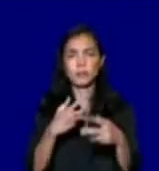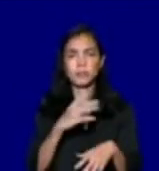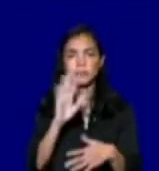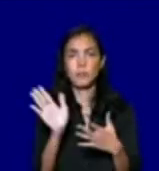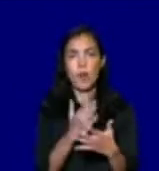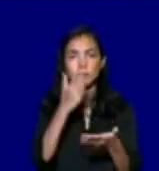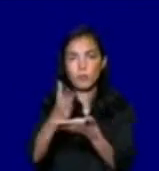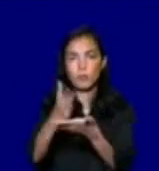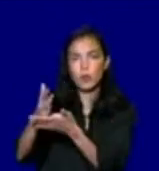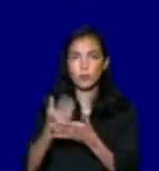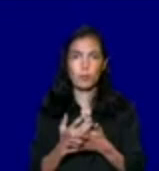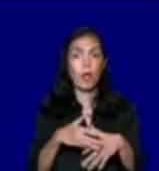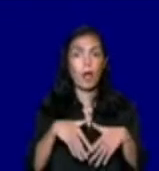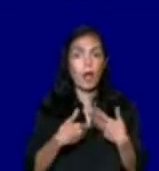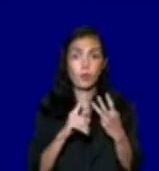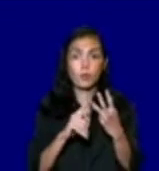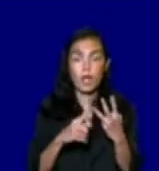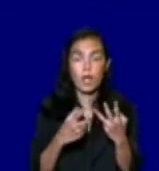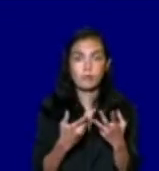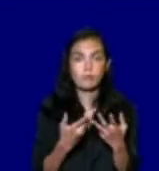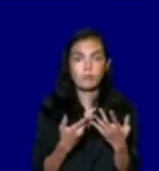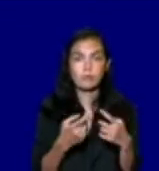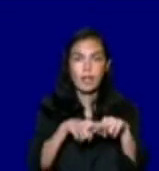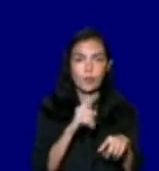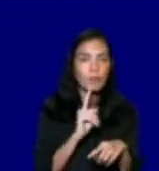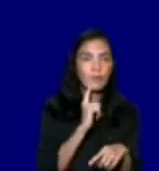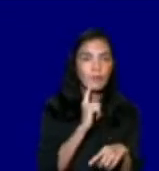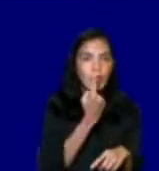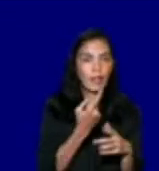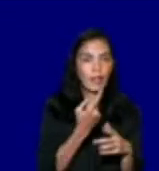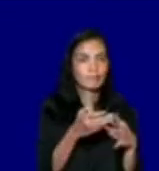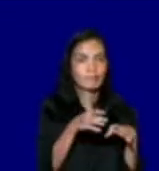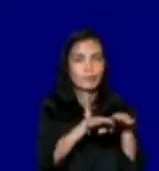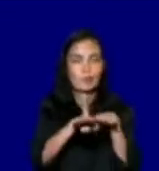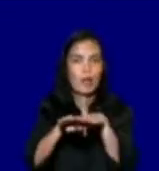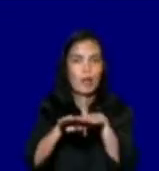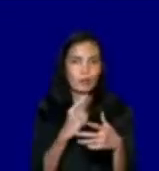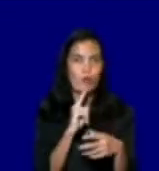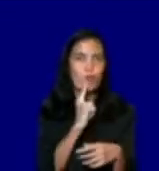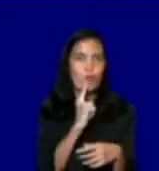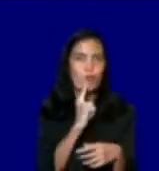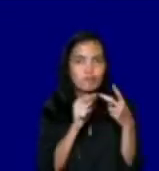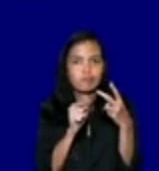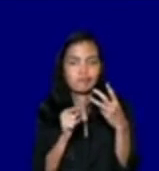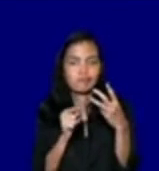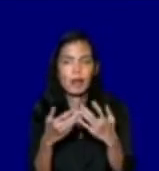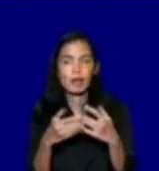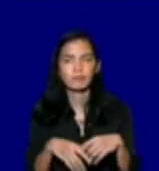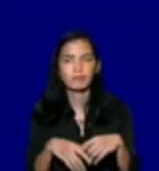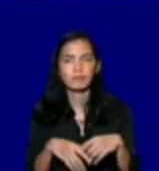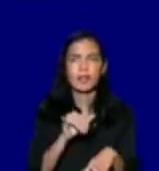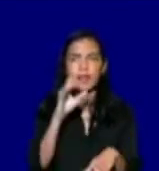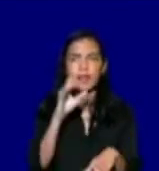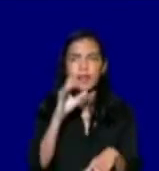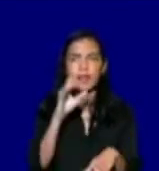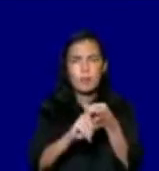pelayanan publik atau yang ketiga diangkat sesuai dengan Prioritas kami memahami sekarang banyak sekali kendala-kendala baru dari